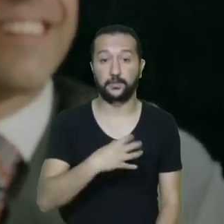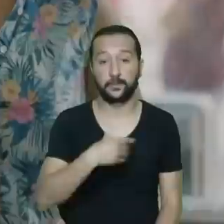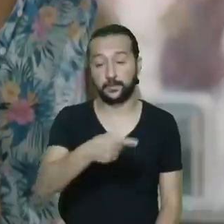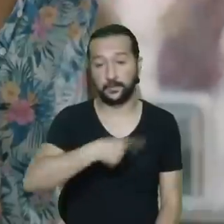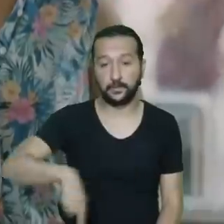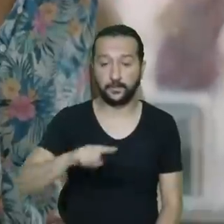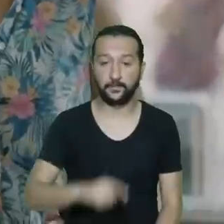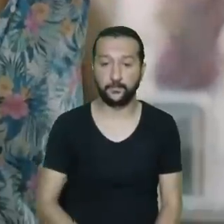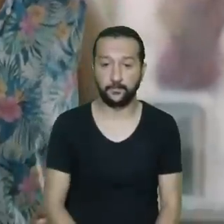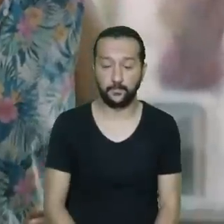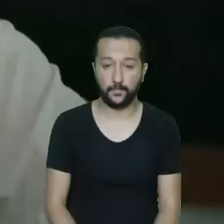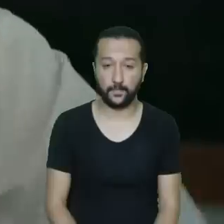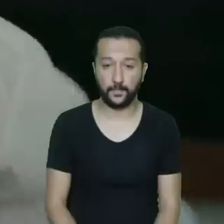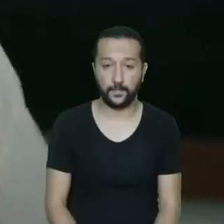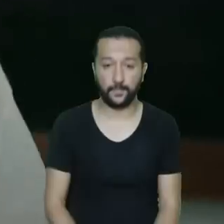Biz de.